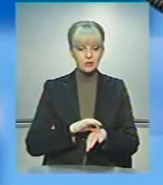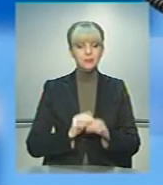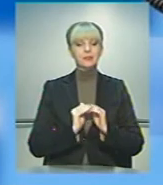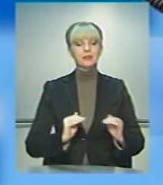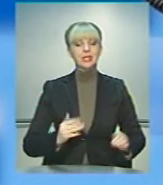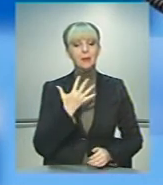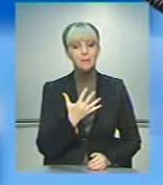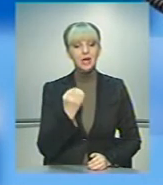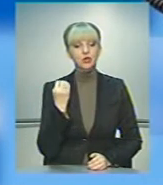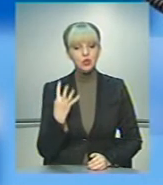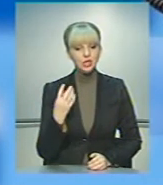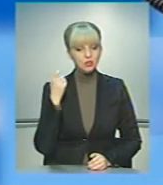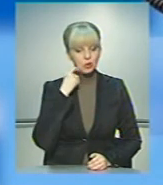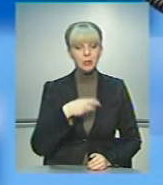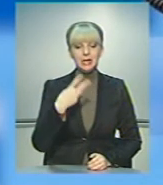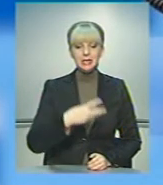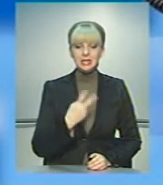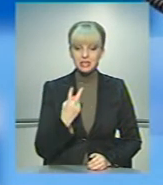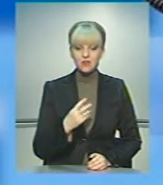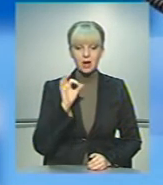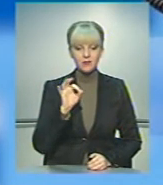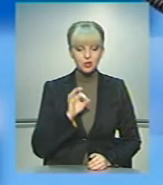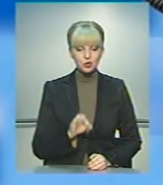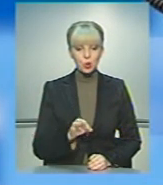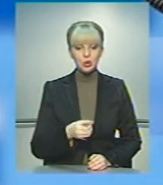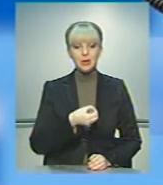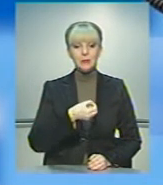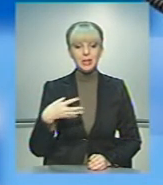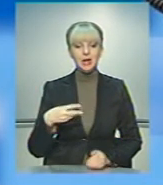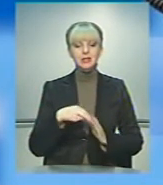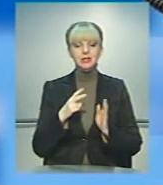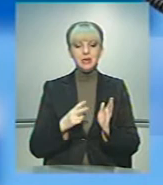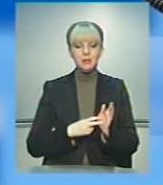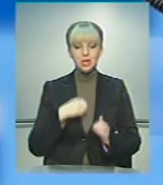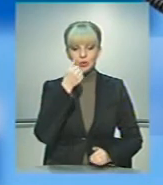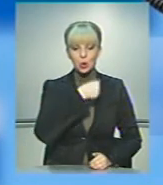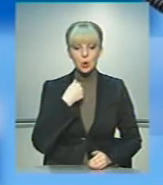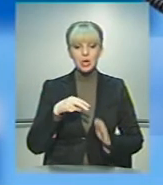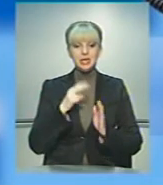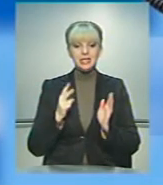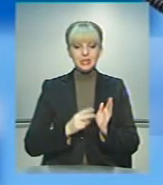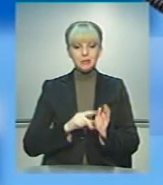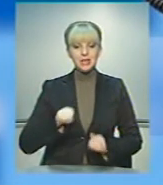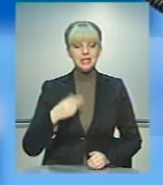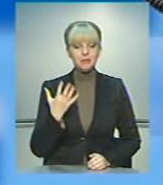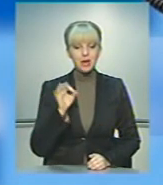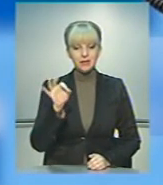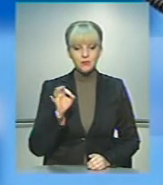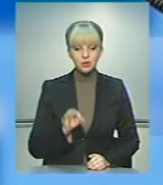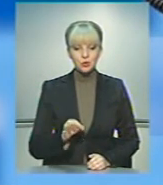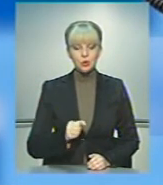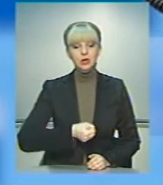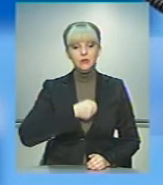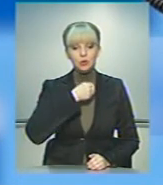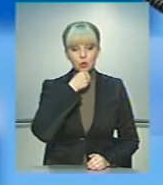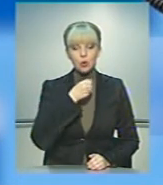діти 5-14 років – 32%, 15-17 років – 17,5%,